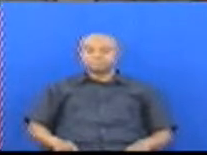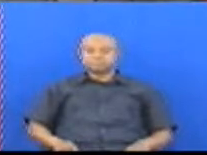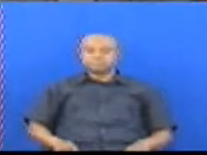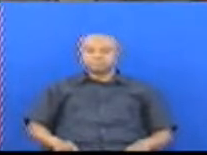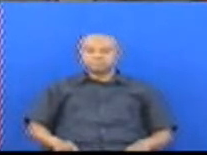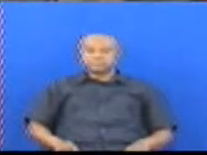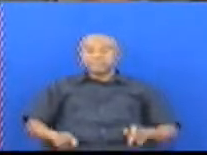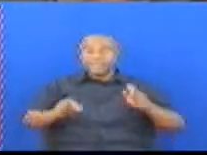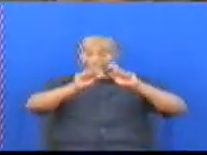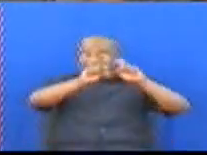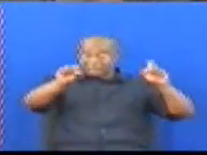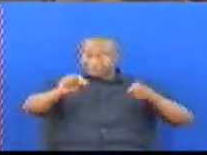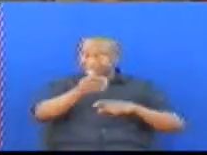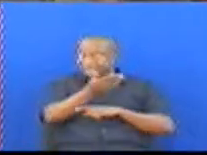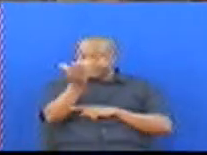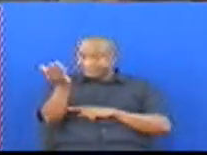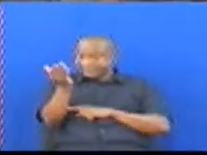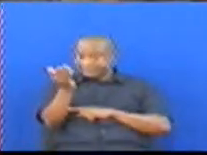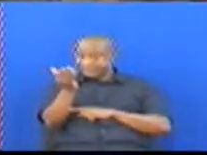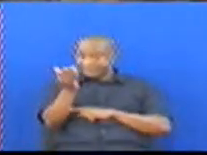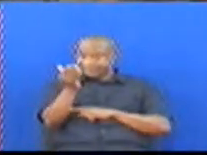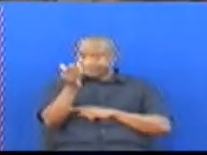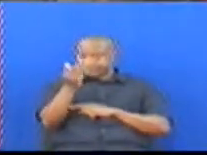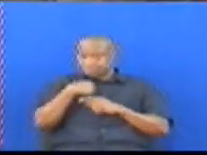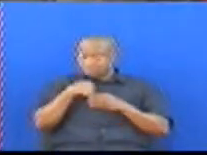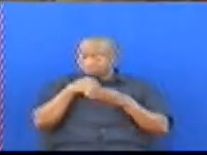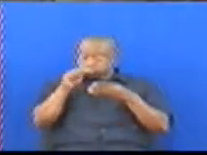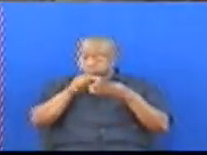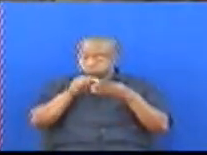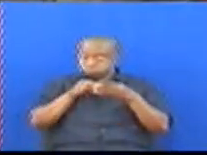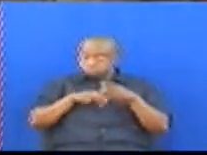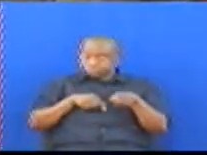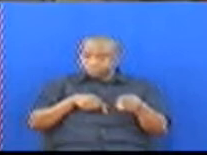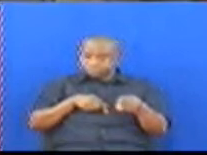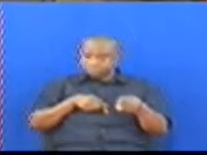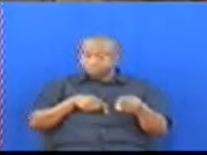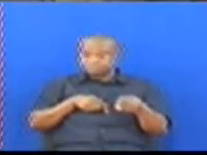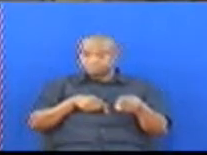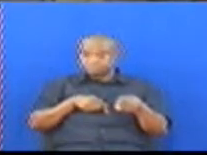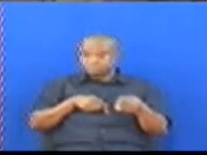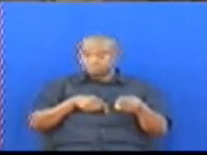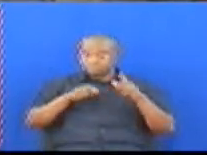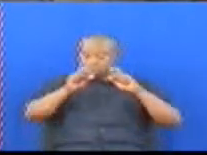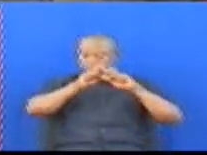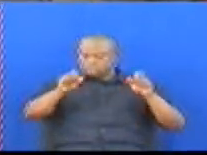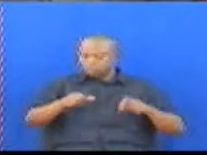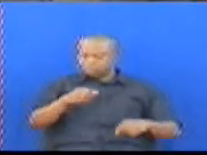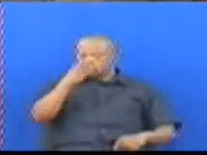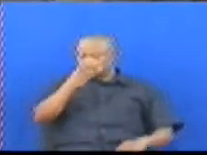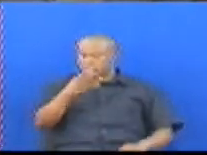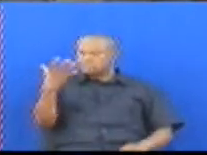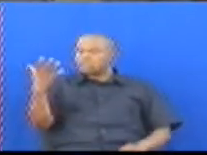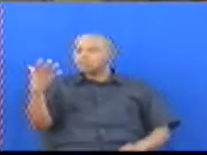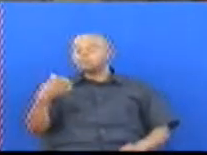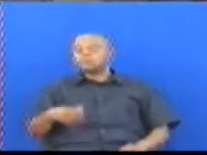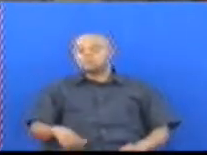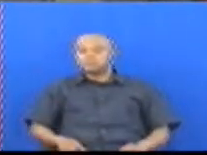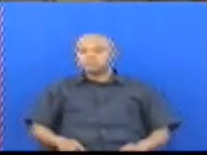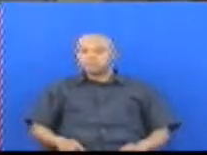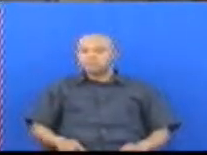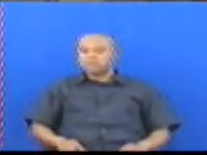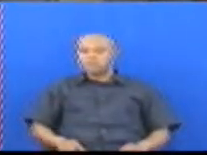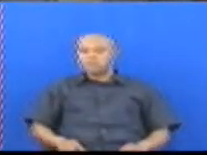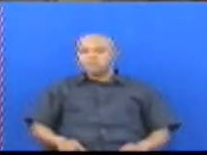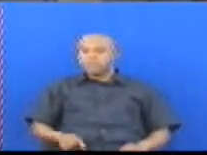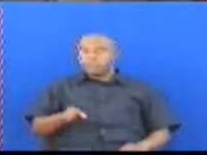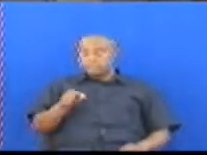kipengele kingine ambacho nilikuwa naona niende haraka, kifungu cha 35